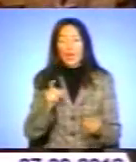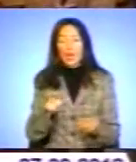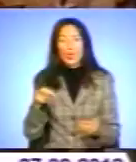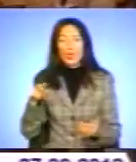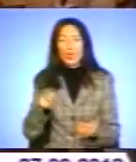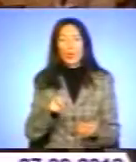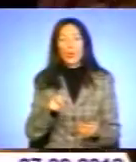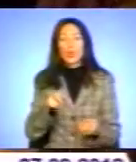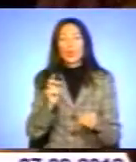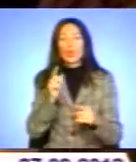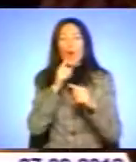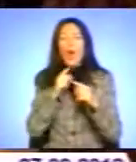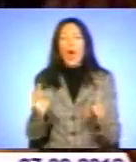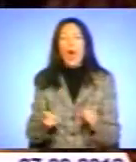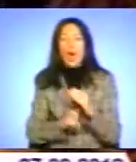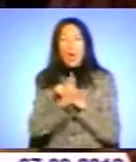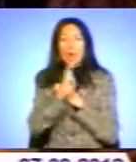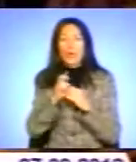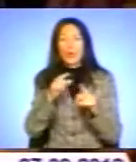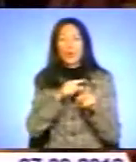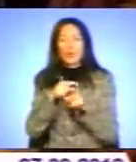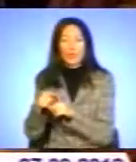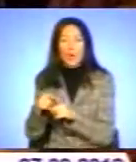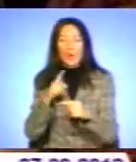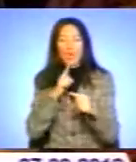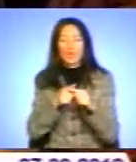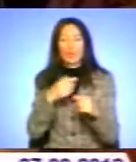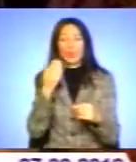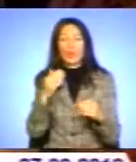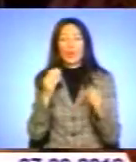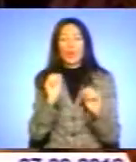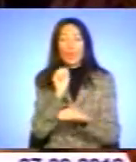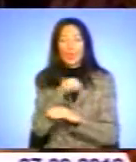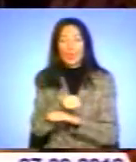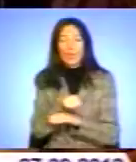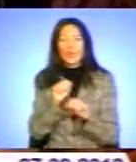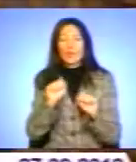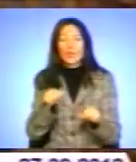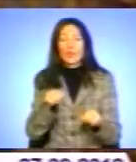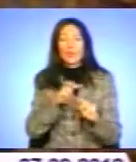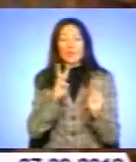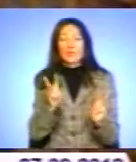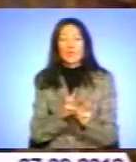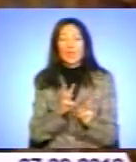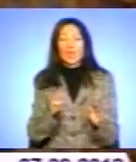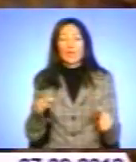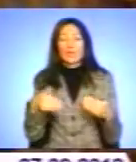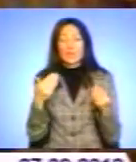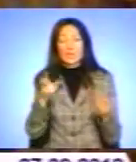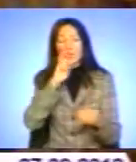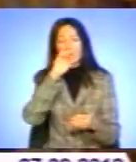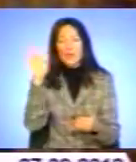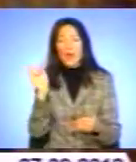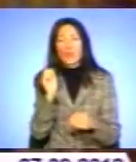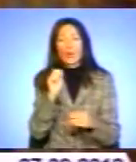«Христу Твоєму поклоняємося, Владику, і святе воскресіння Твоє славимо», і прихиляються до Христа. На Воздвиження